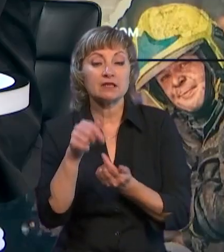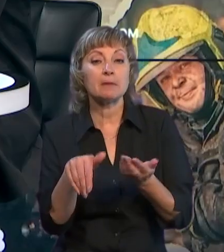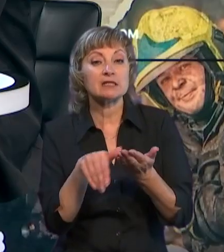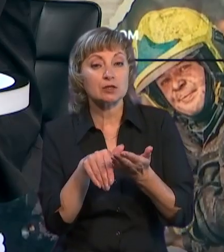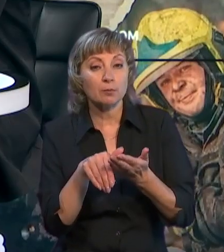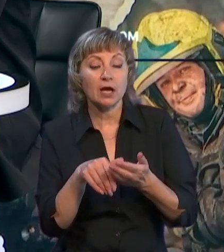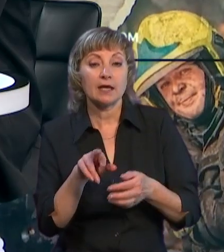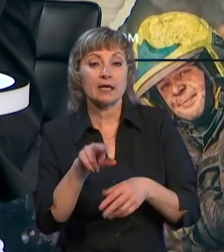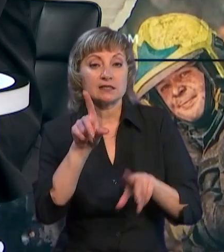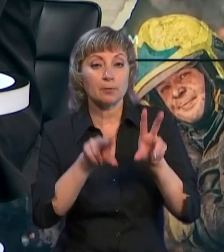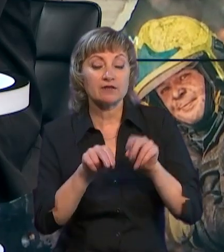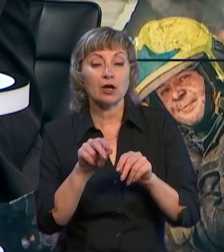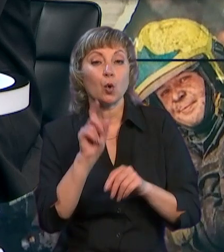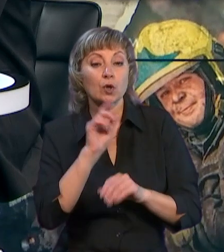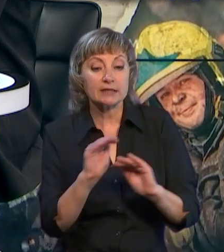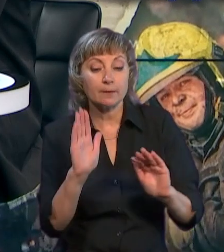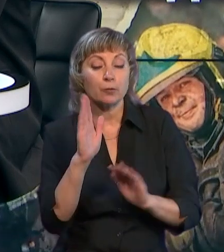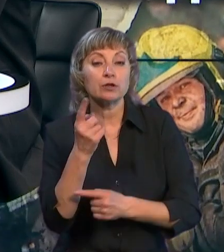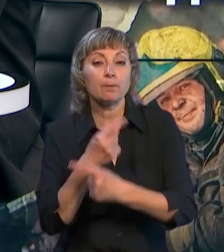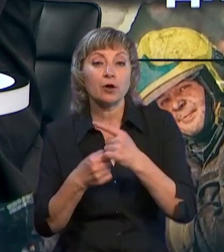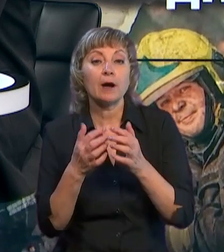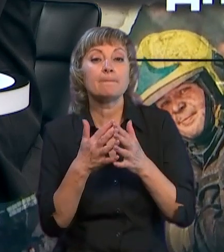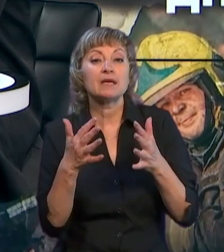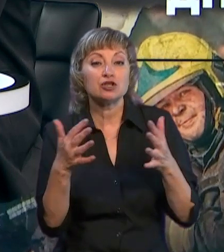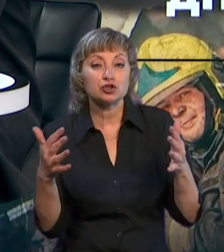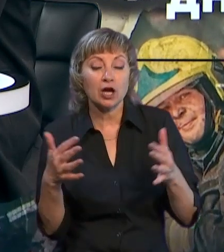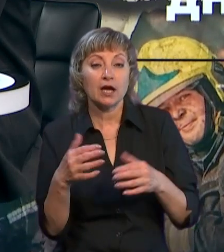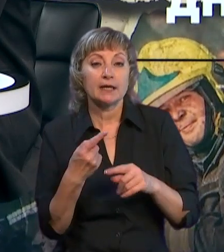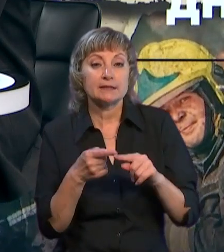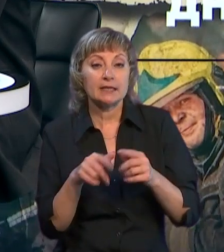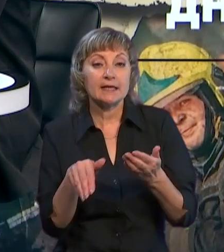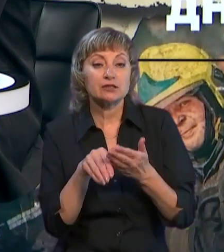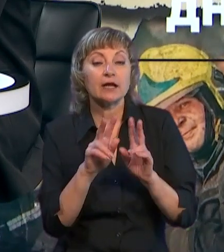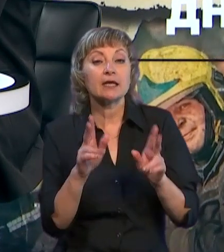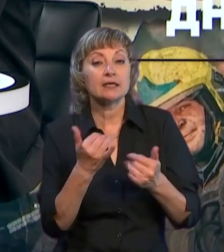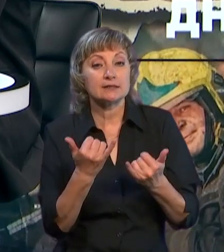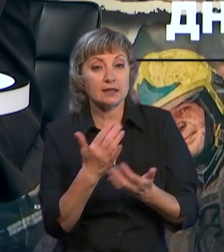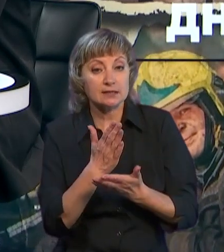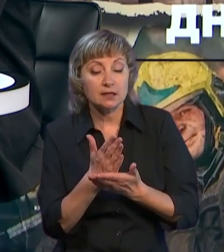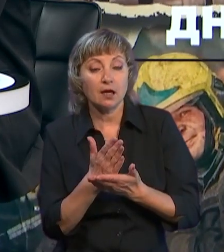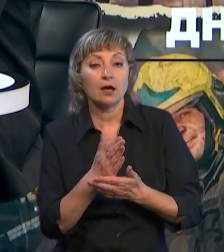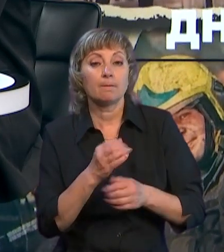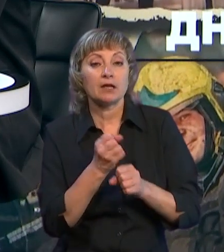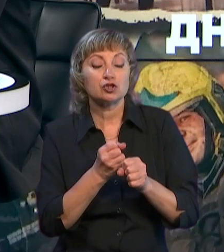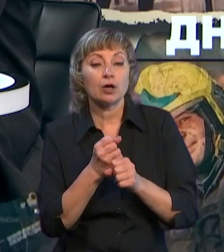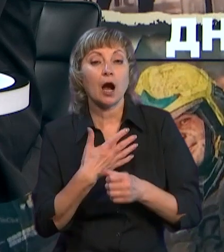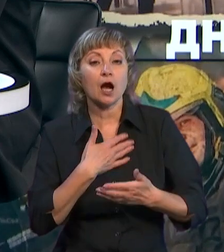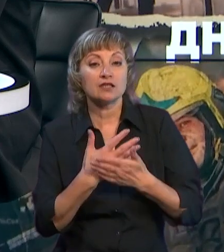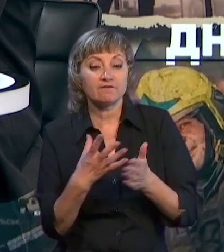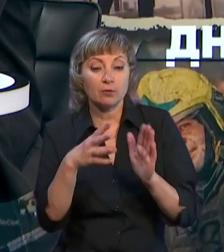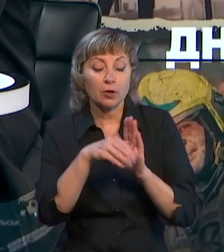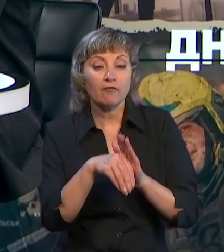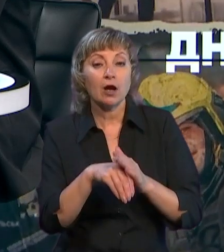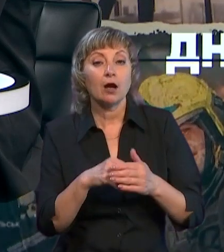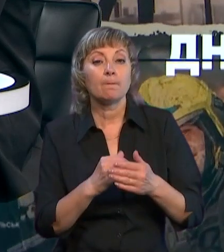що українських дітей буде повертатися все більше. Ті інструменти, які є, ми зараз ними працюємо, ми активно їх впроваджуємо, ми проводимо